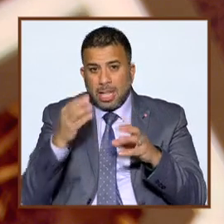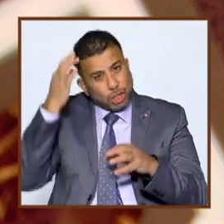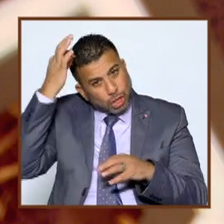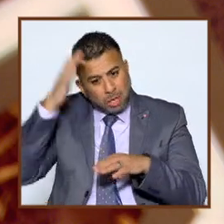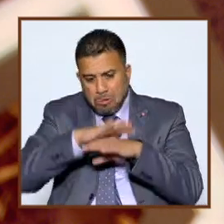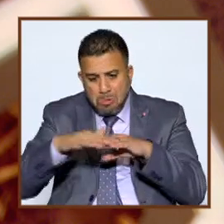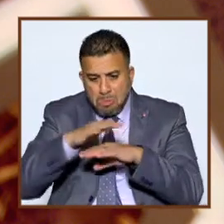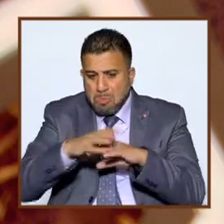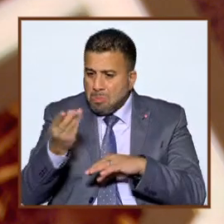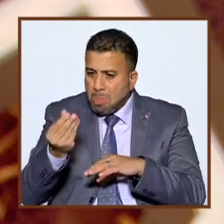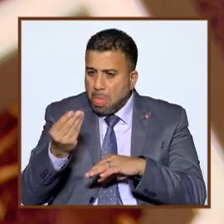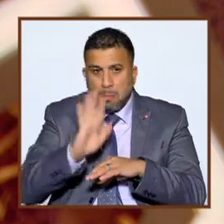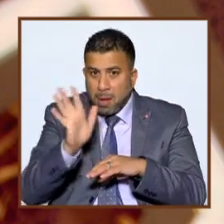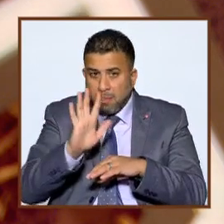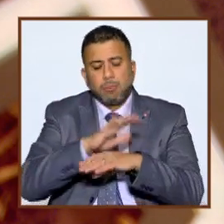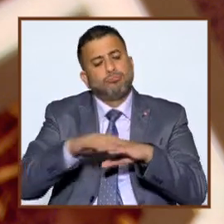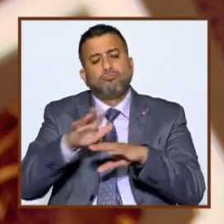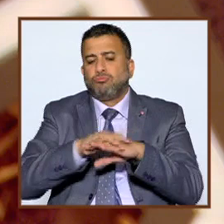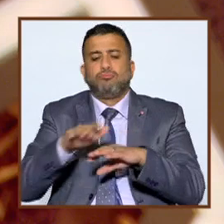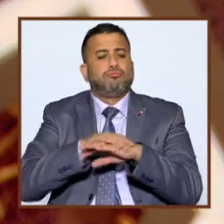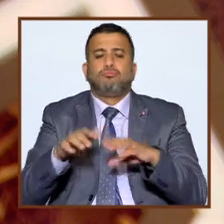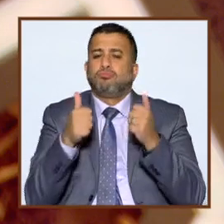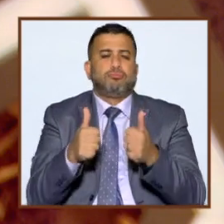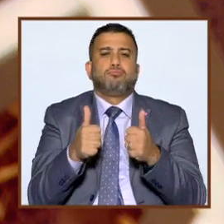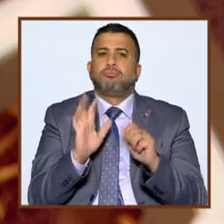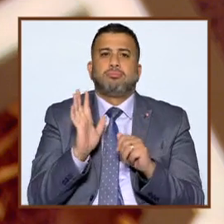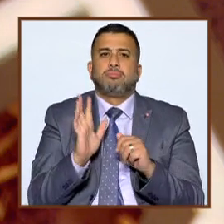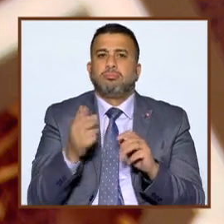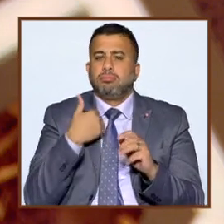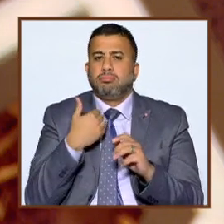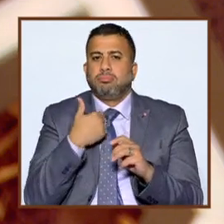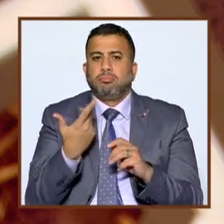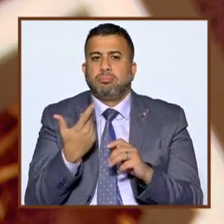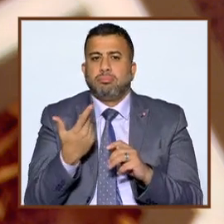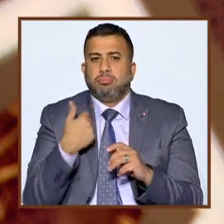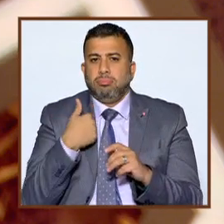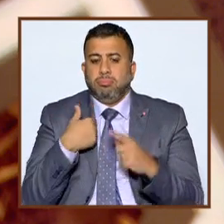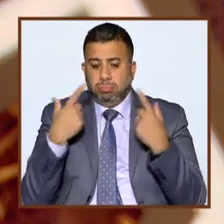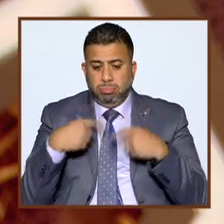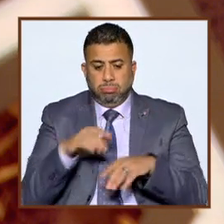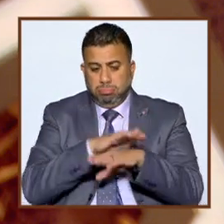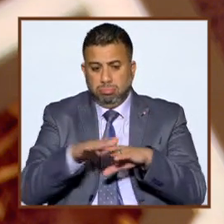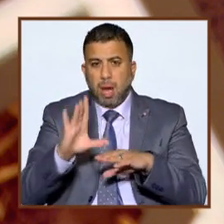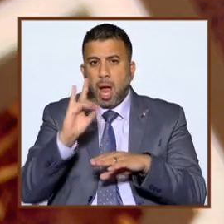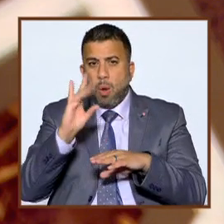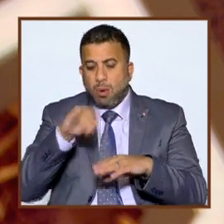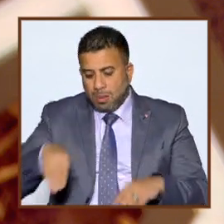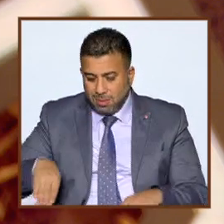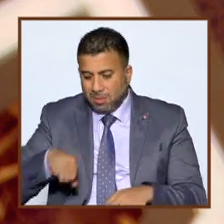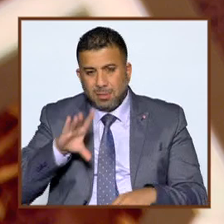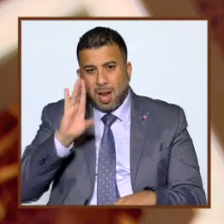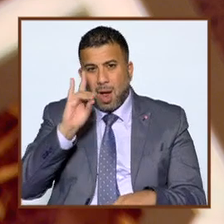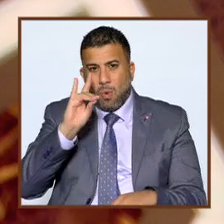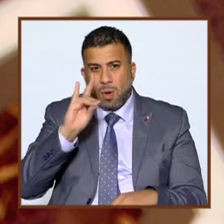خلاف، بمعنى أنه حصل ثوب، بأن ثوب المصلي، ثوب الإنسان لمس الكلب